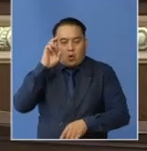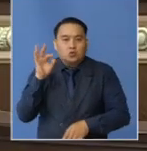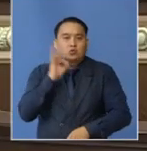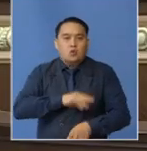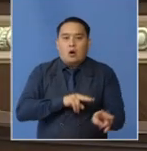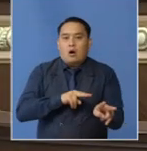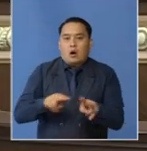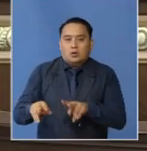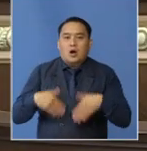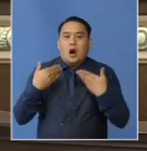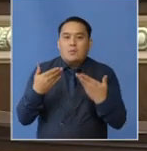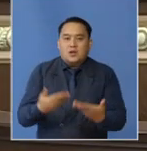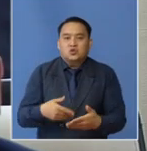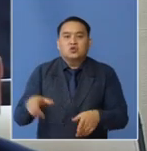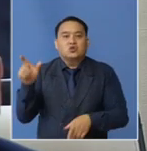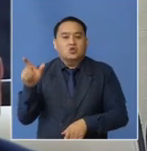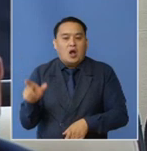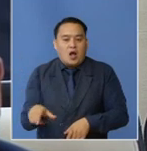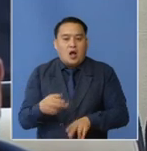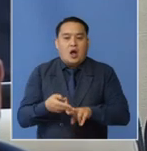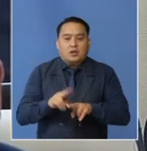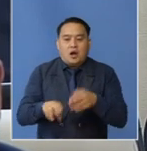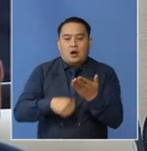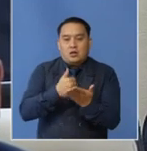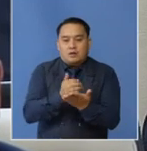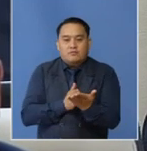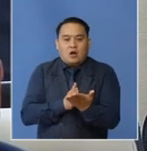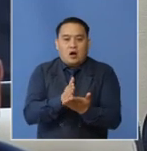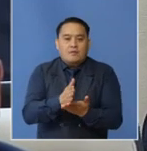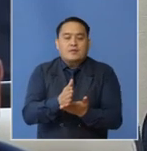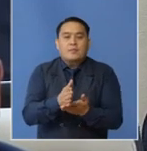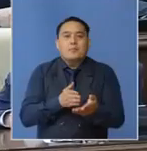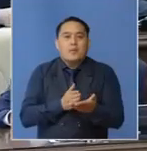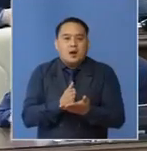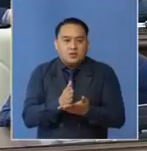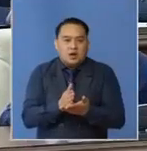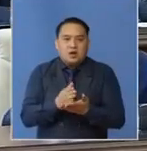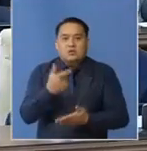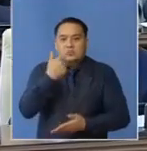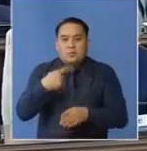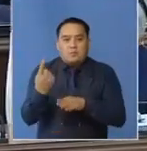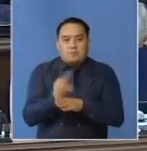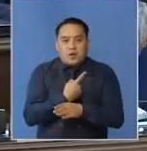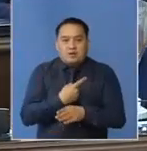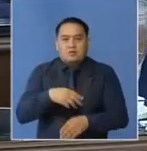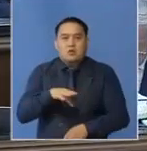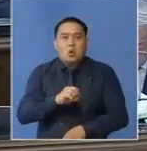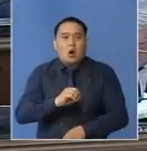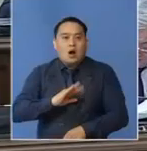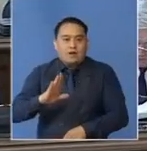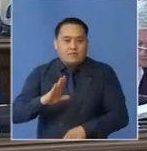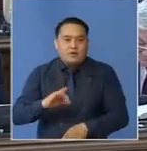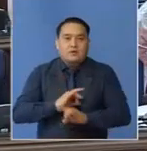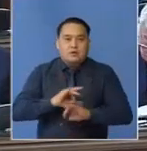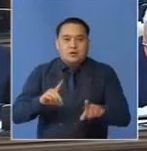– контроль за обращениями граждан. Это приоритет государственной внутренней политики. В своем первом послании Касым-Жомарт